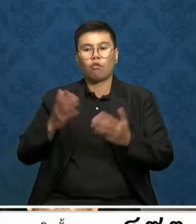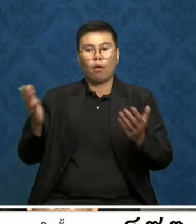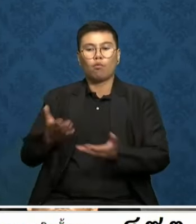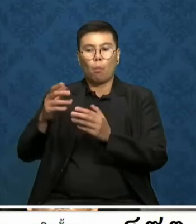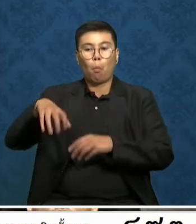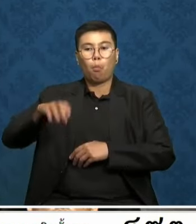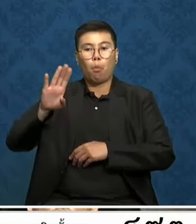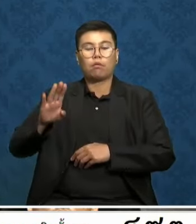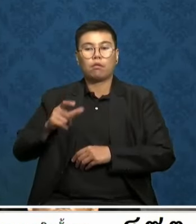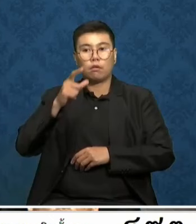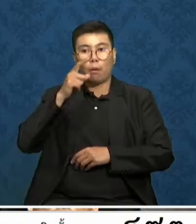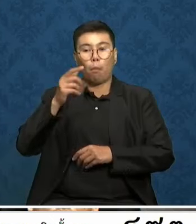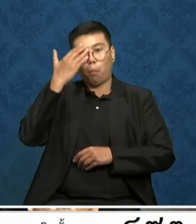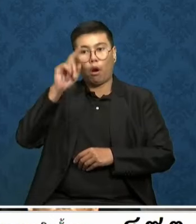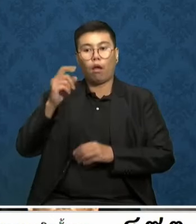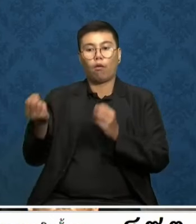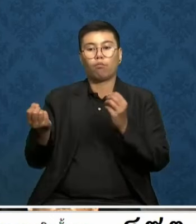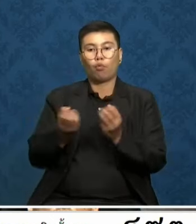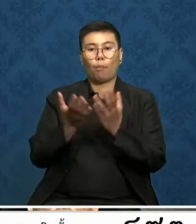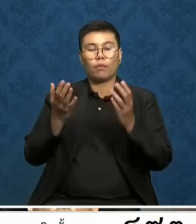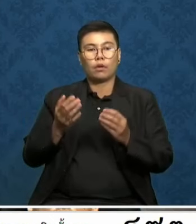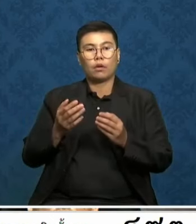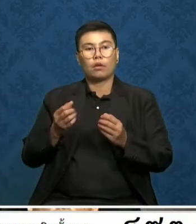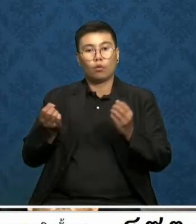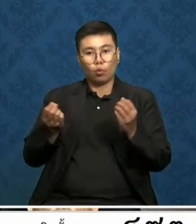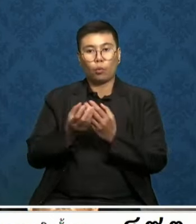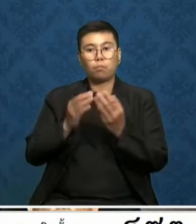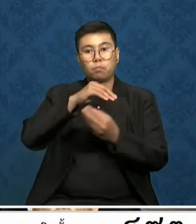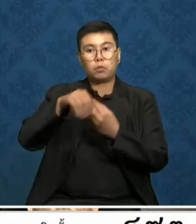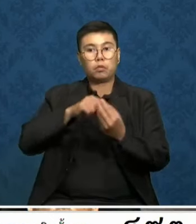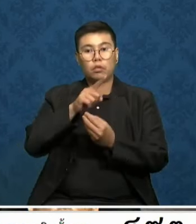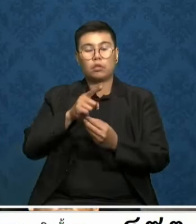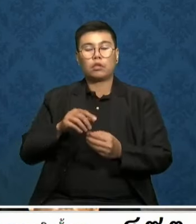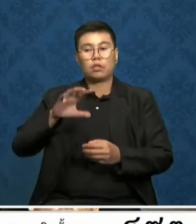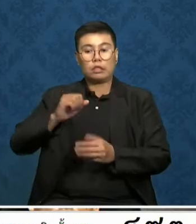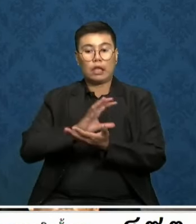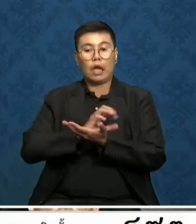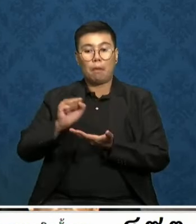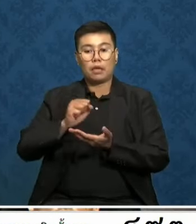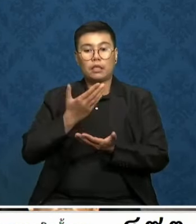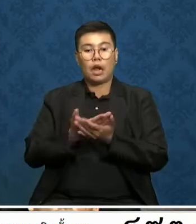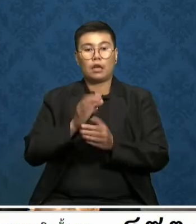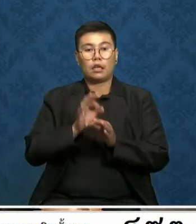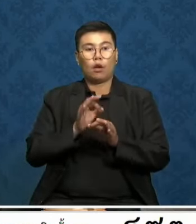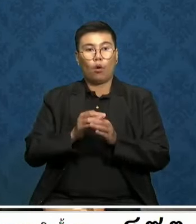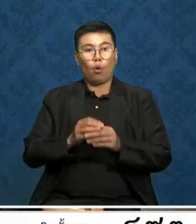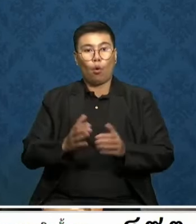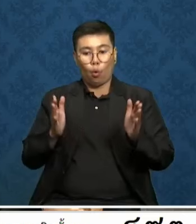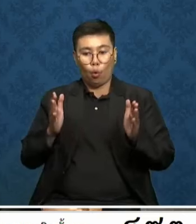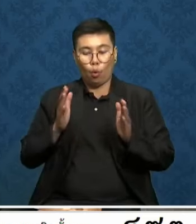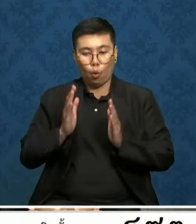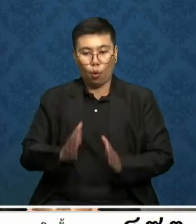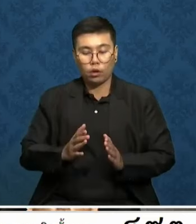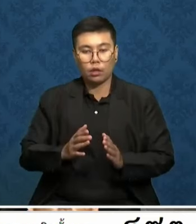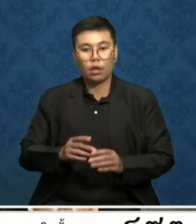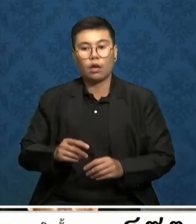ราะว่ามันจะส่งผลกระทบมหาภาคอย่างใหญ่หลวงกับสถาบันการเงินแล้วคนตัวเล็กตัวน้อยอย่างเงี้ยครับคนในเจริญรัตน์ของ